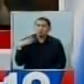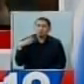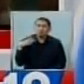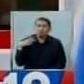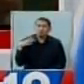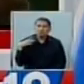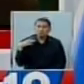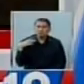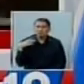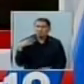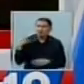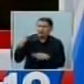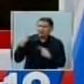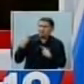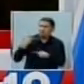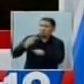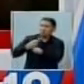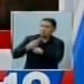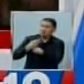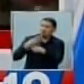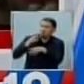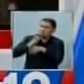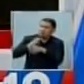mag-aasikaso sa barangay 20.